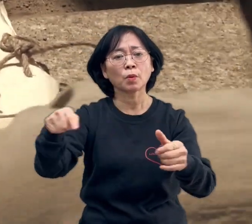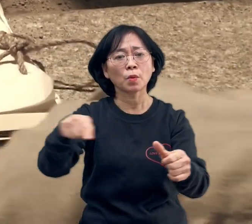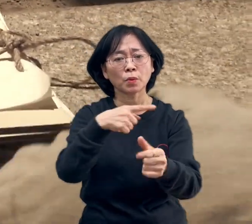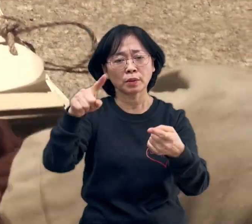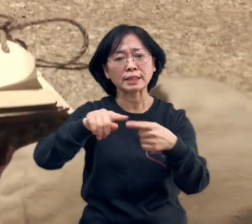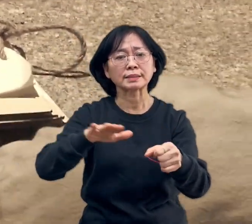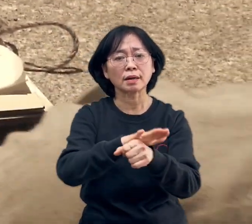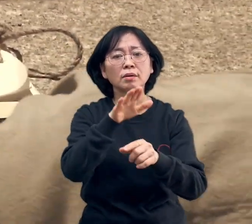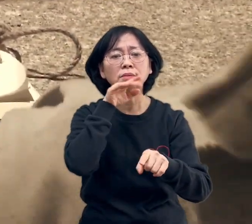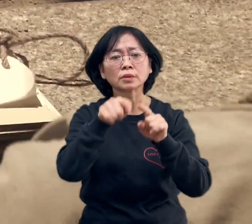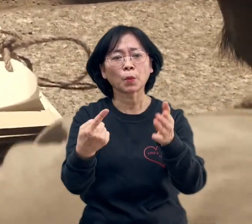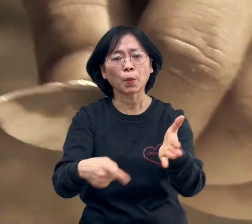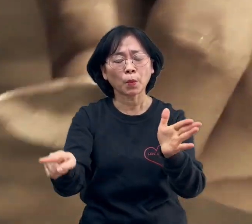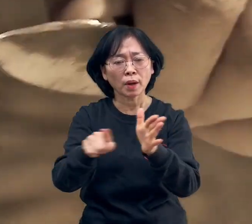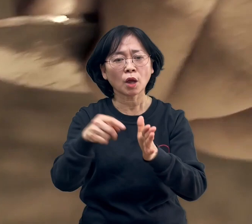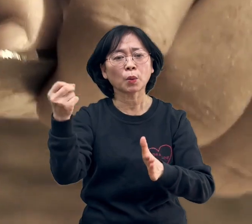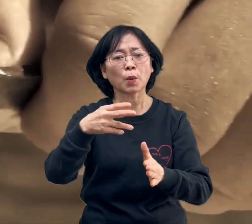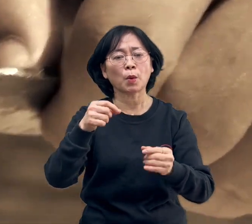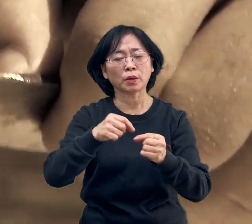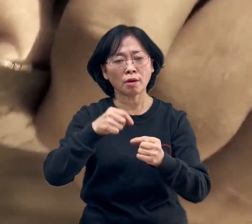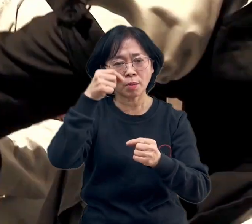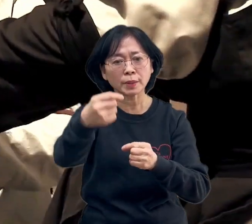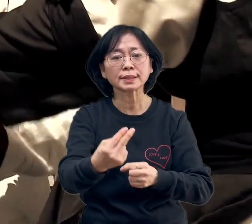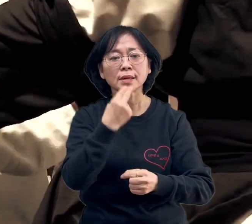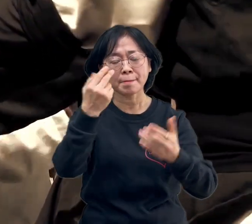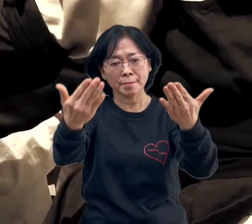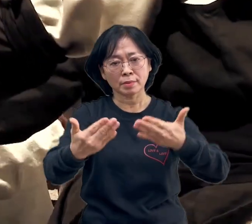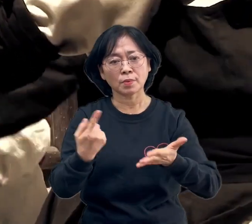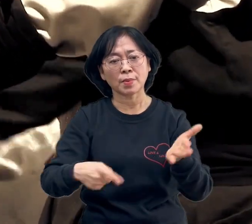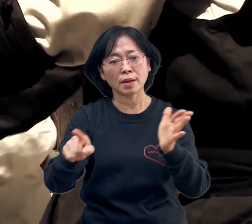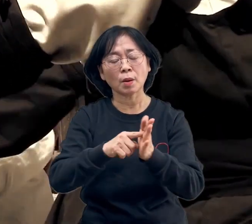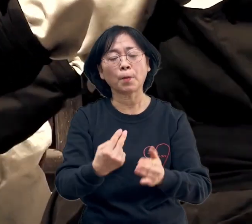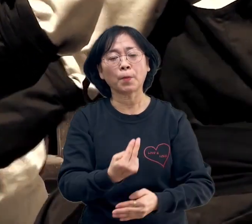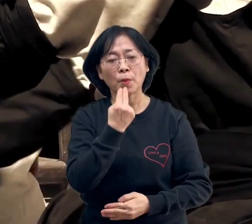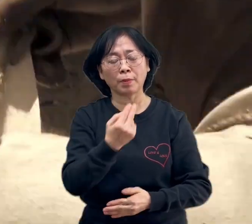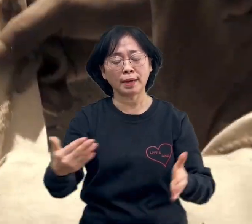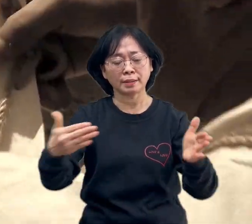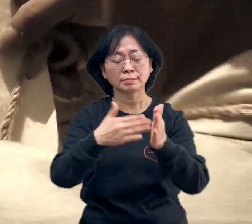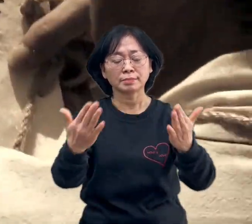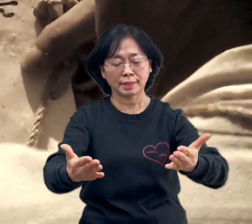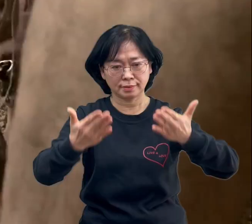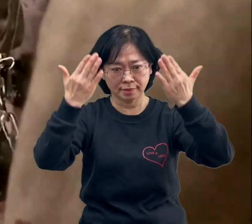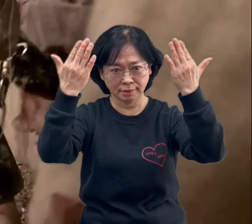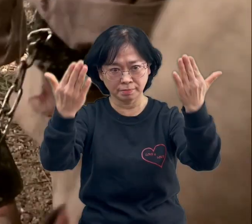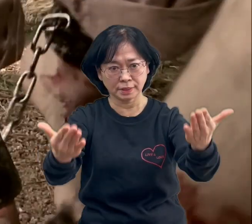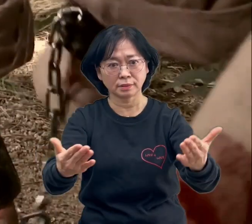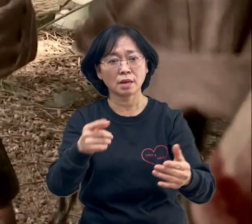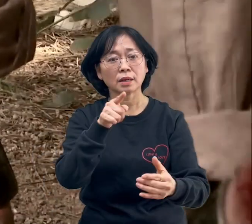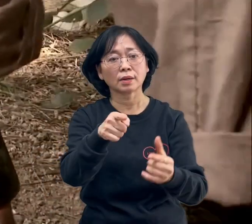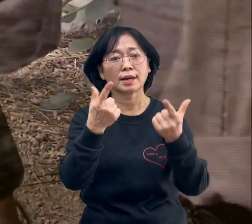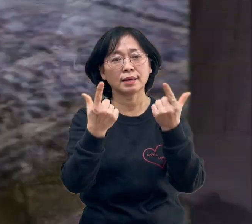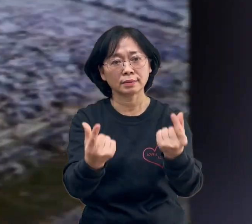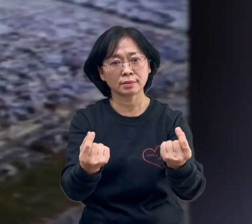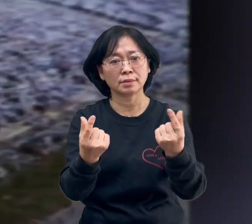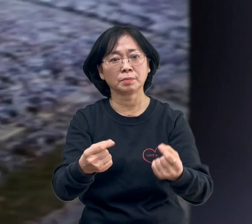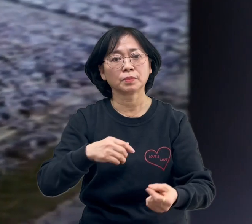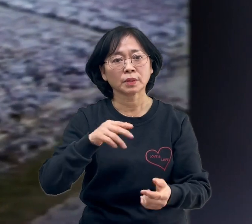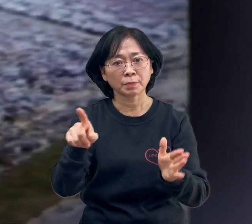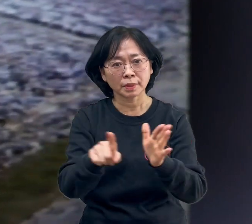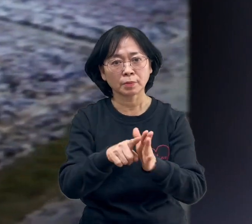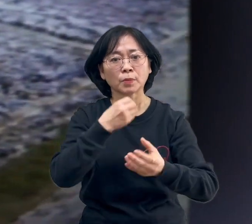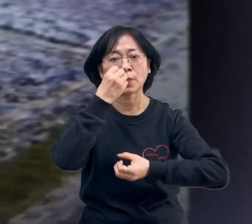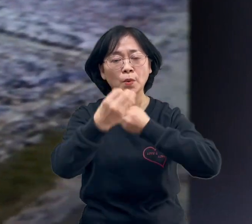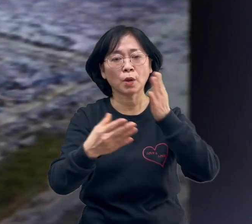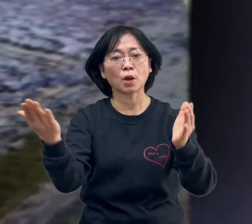그분의 가르침대로 사랑을 실천하기 위해 그리고 영원한 생명을 얻기 위해 목숨까지 바쳤습니다. 이렇게